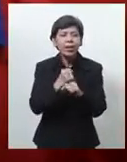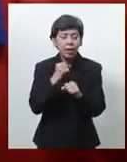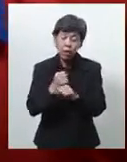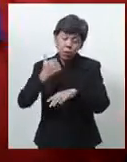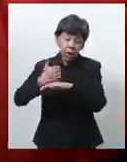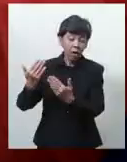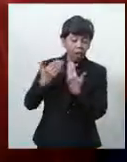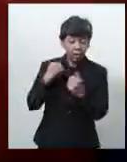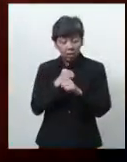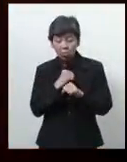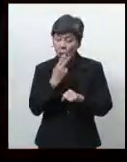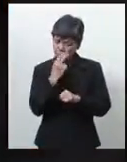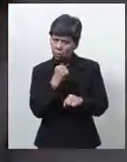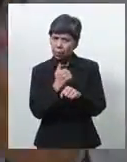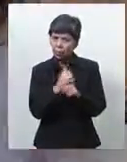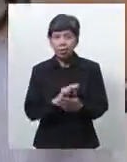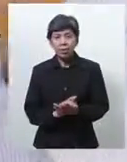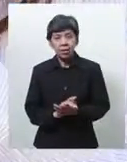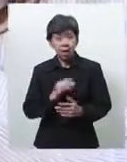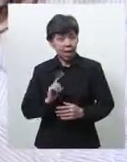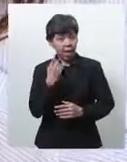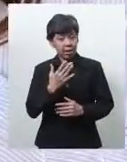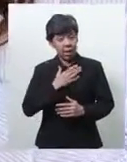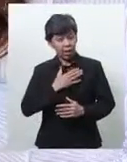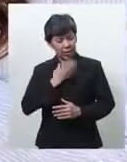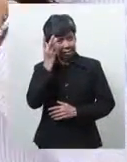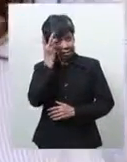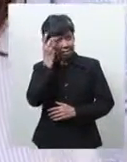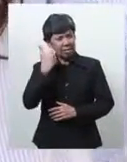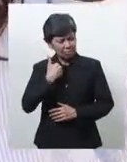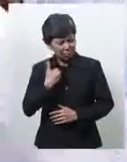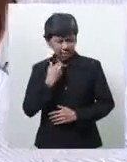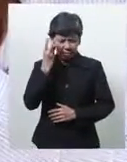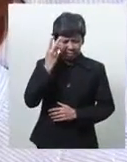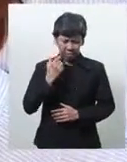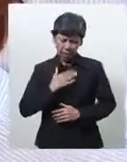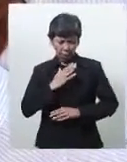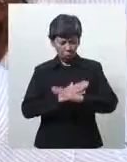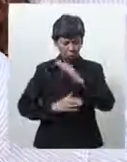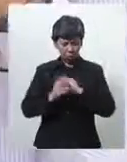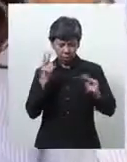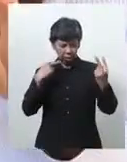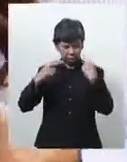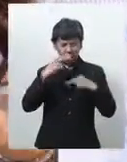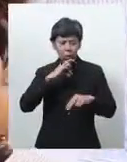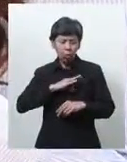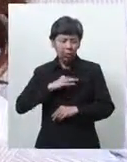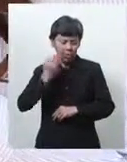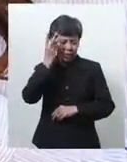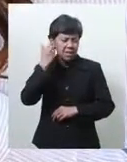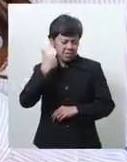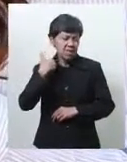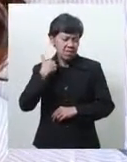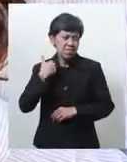ามอบหมายมาอย่างเงี้ยเขาจะทำให้เต็มที่ จากแรกๆตอนมาเนี่ยตัวเราเองก็กังวลว่าเขาจะมองเราว่ามาทำเป็นภาระหรือเ